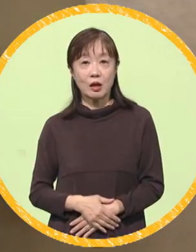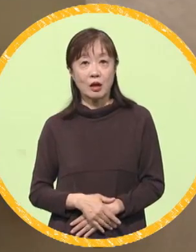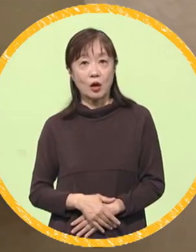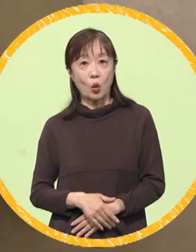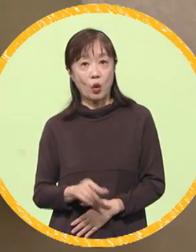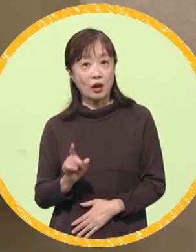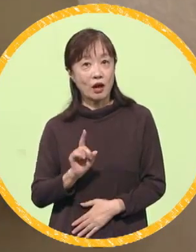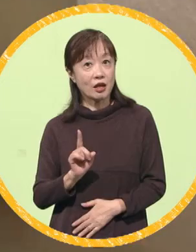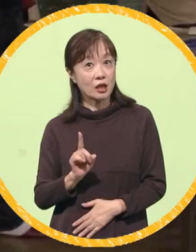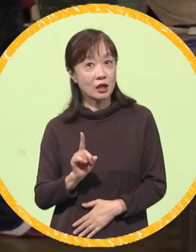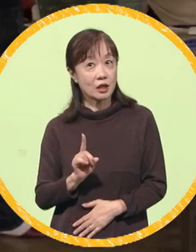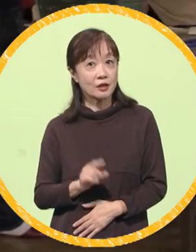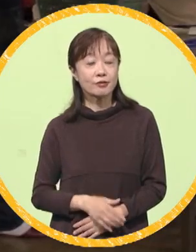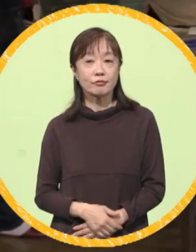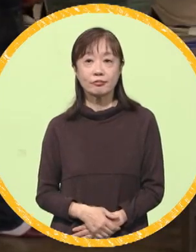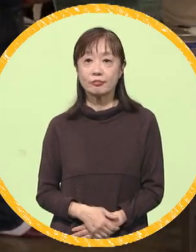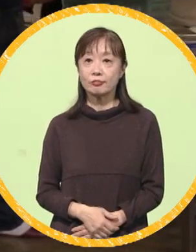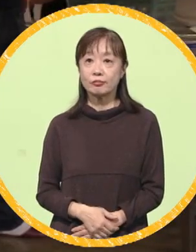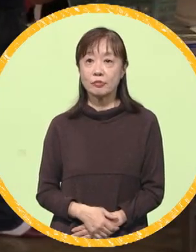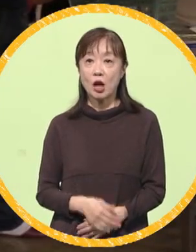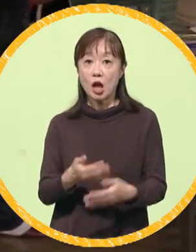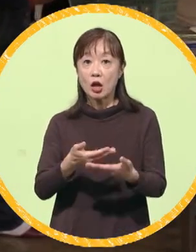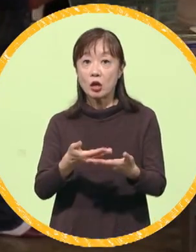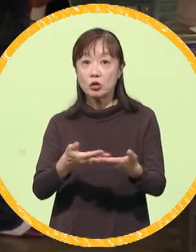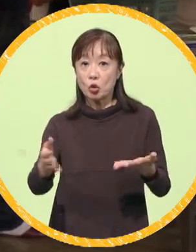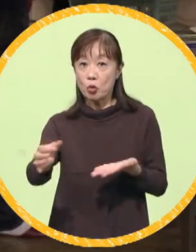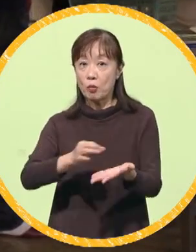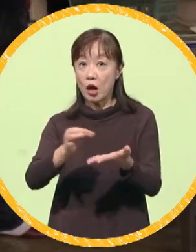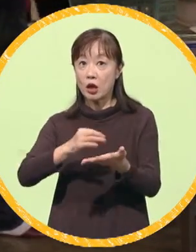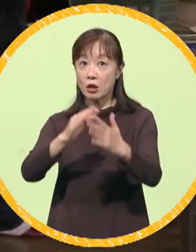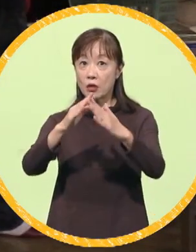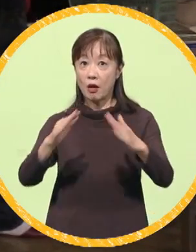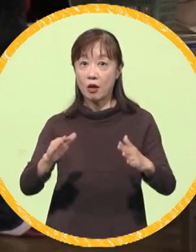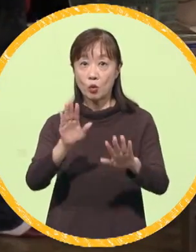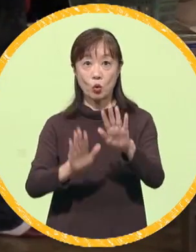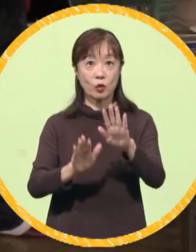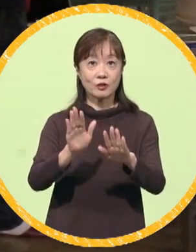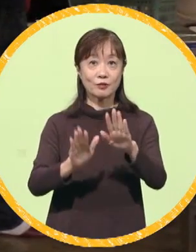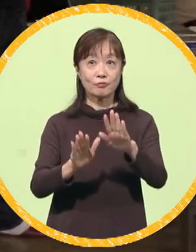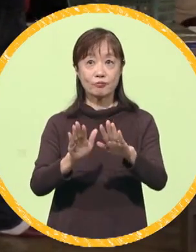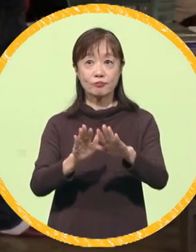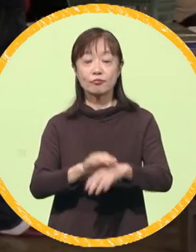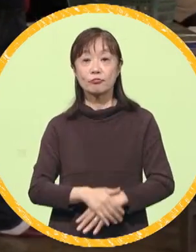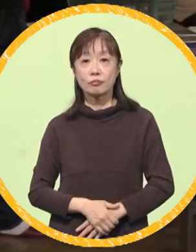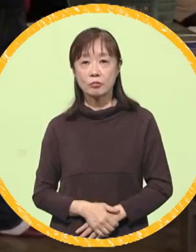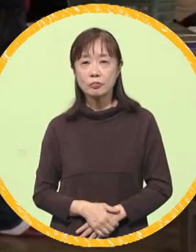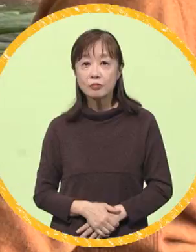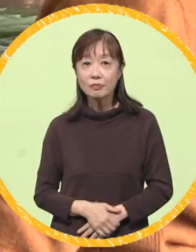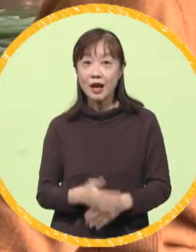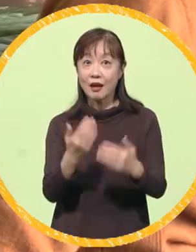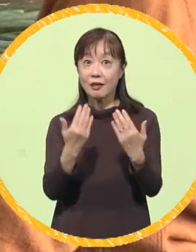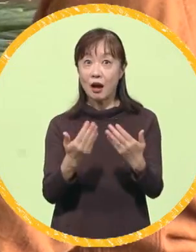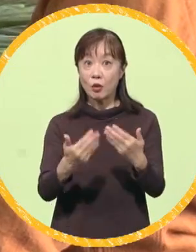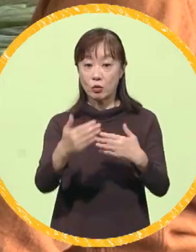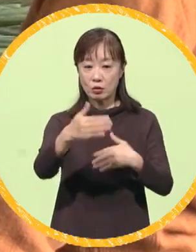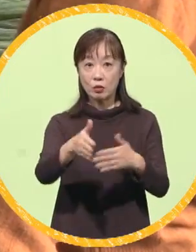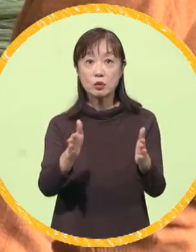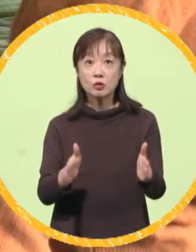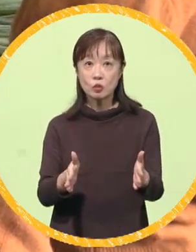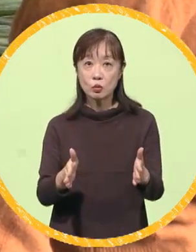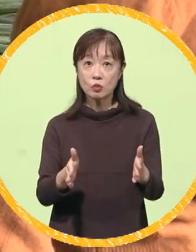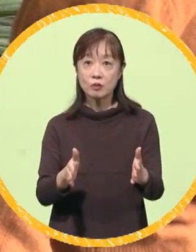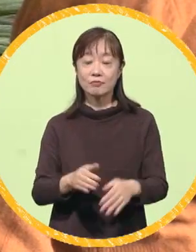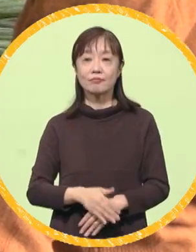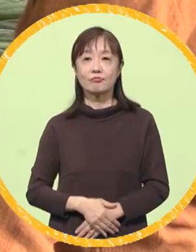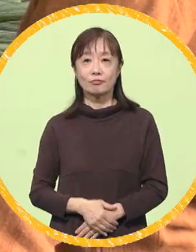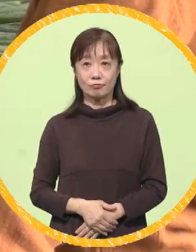する相原牛乳とは、即売会の様子を見てみると、 え、あるけど糖質学校ってこと？ そ